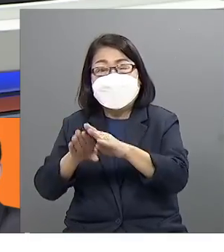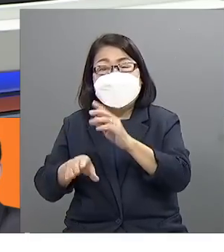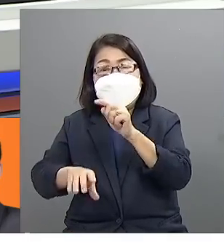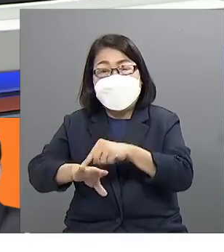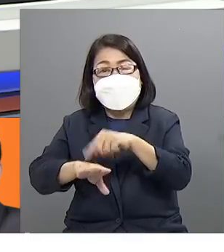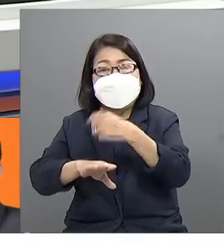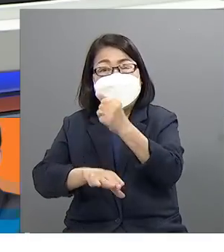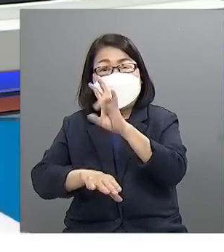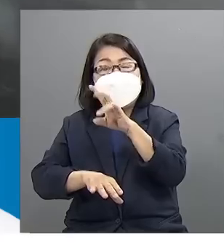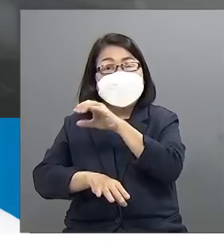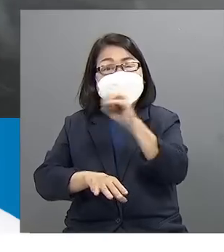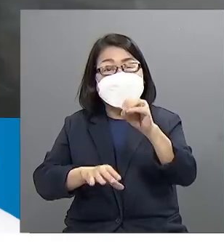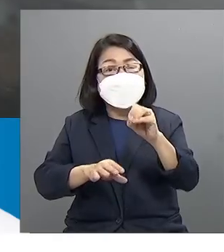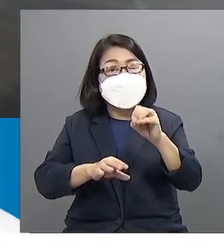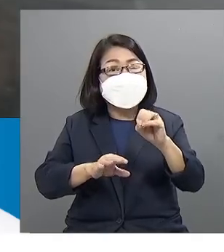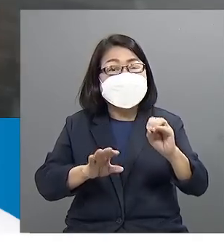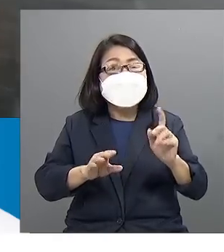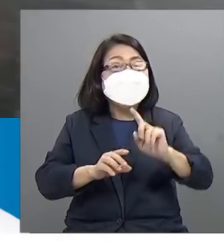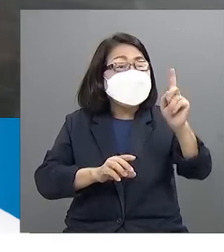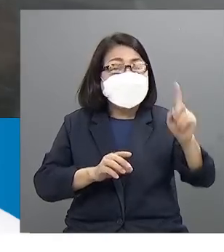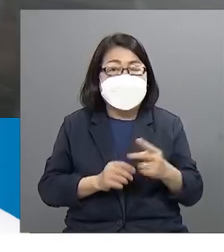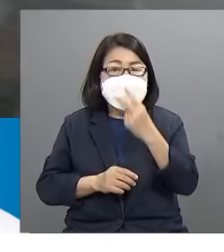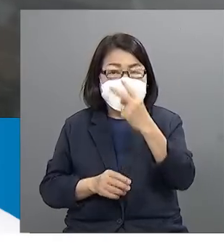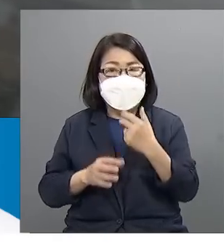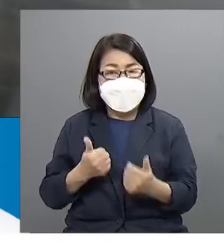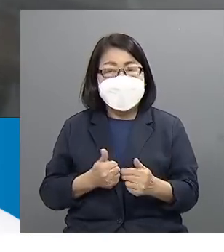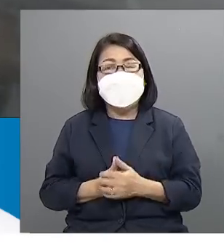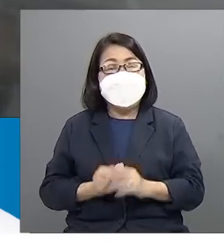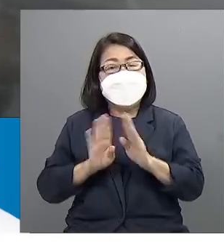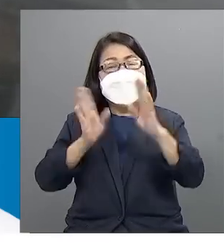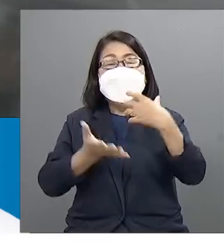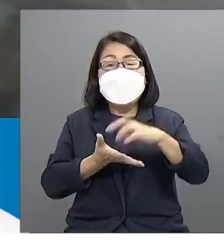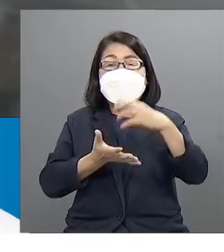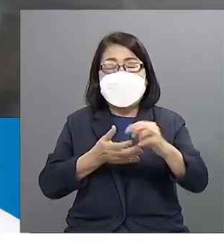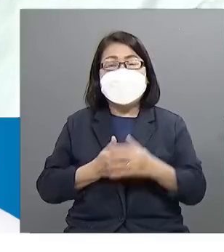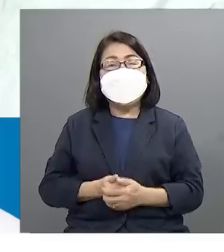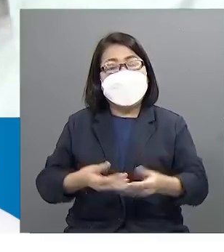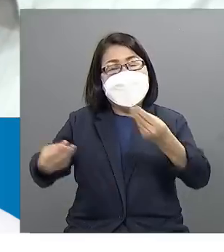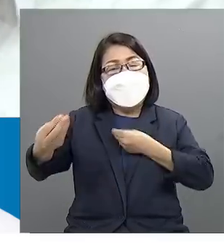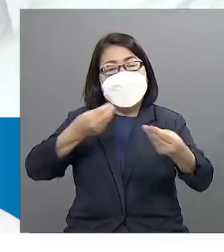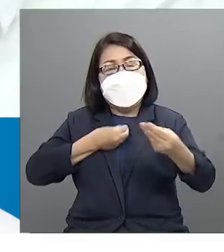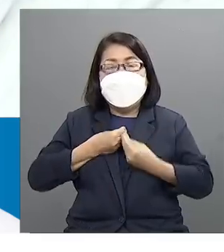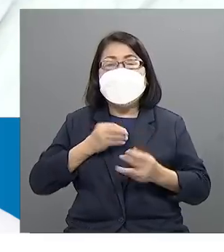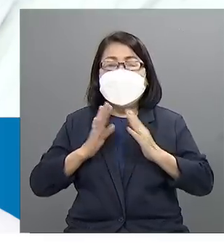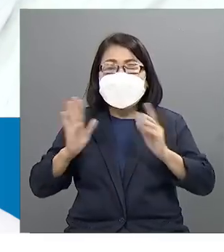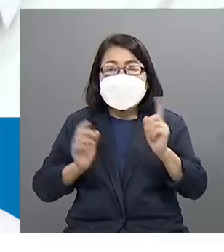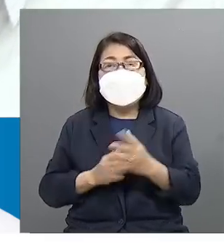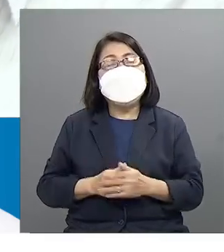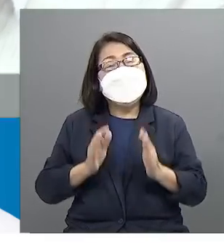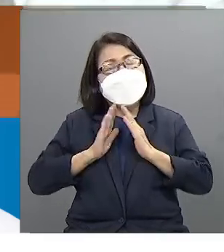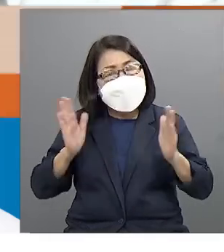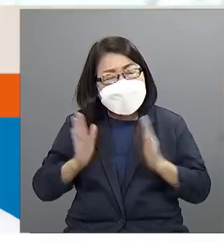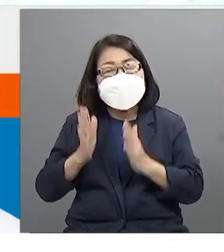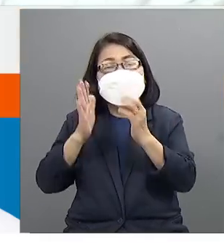บรรยากาศกันหน่อยนะครับว่าคุณอัศวินจะพูดกับคนที่ไปโหวตคุณอัศวินว่าอย่างไร บอกพี่น้องสื่อมวลชนไปถึงพี่น้องประชาชนว่